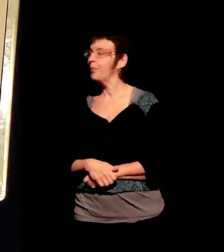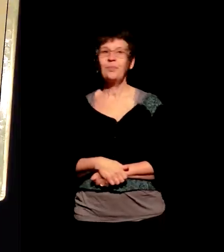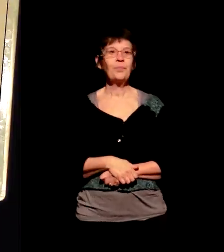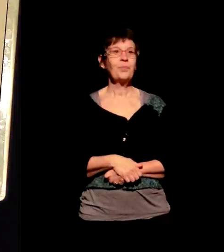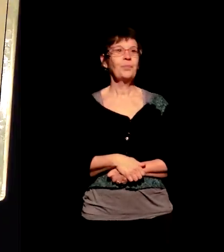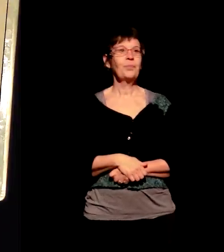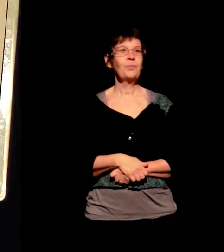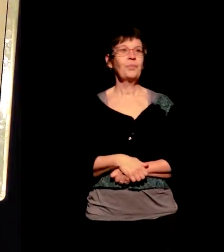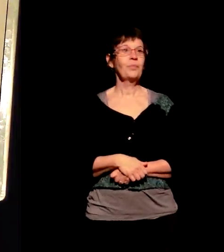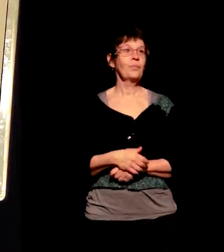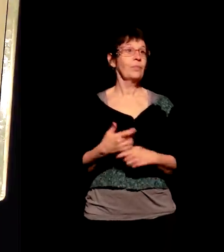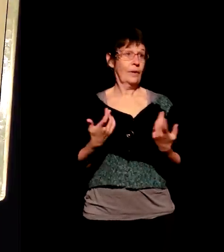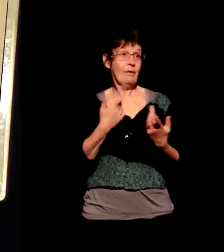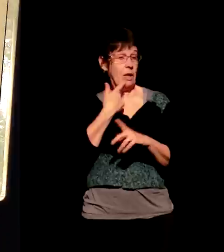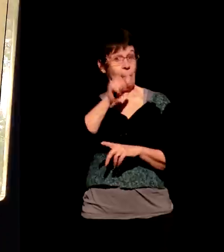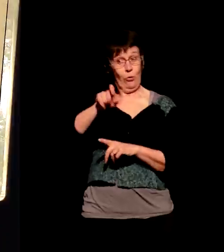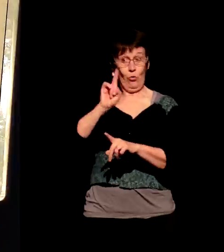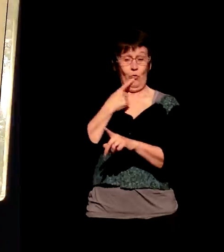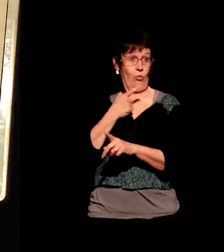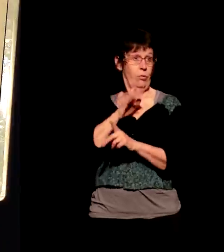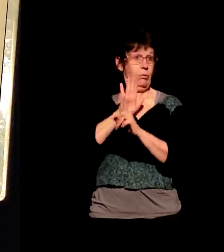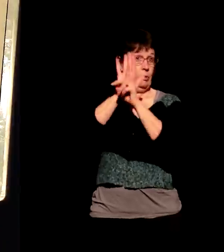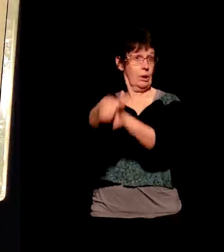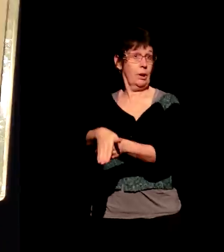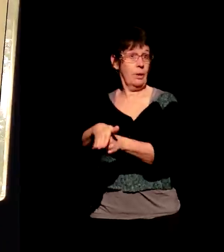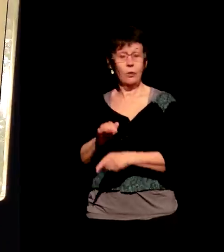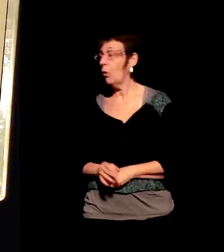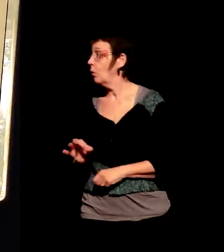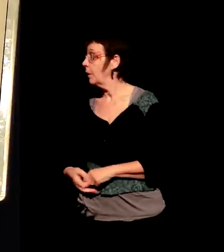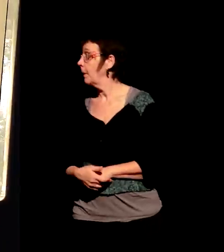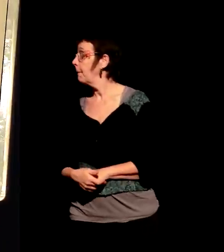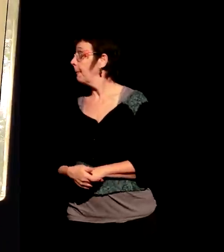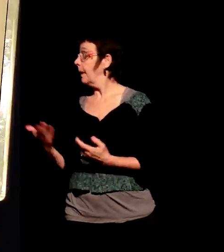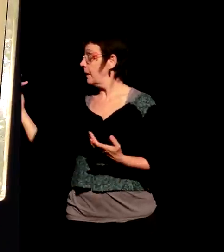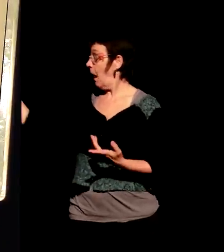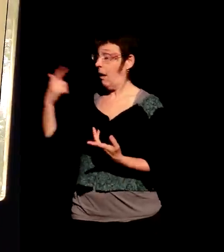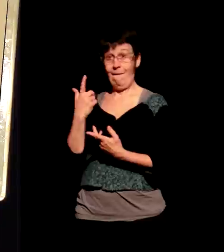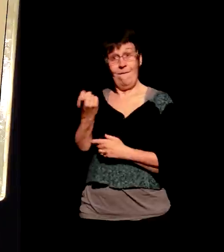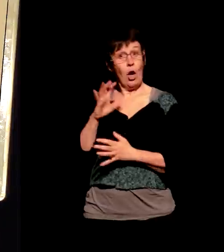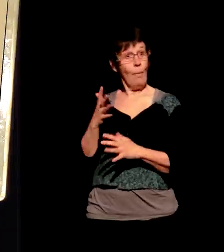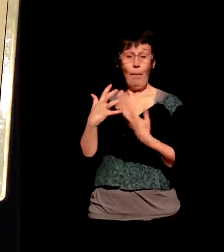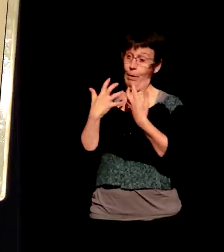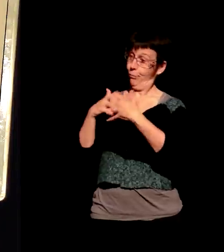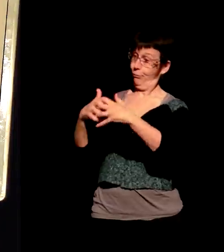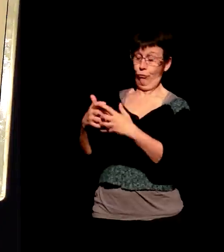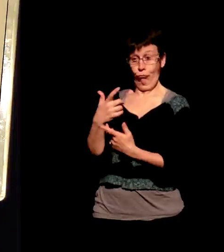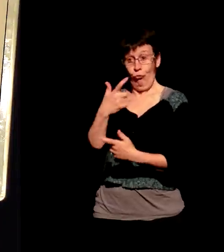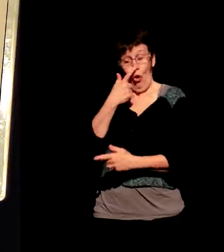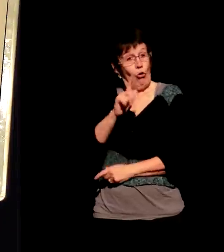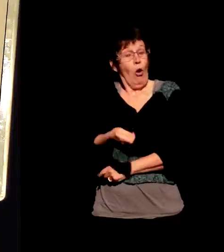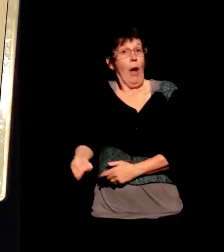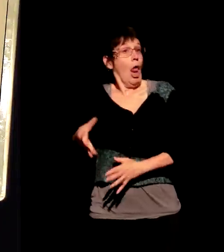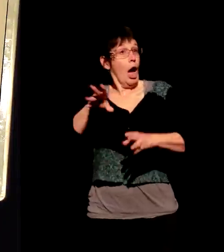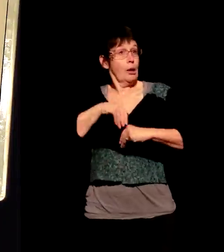discrimination à l'encontre des personnes sourdes, c'est des mécaniques qui nous amènent à les justifier. Et alors, on va voir comment fonctionne la